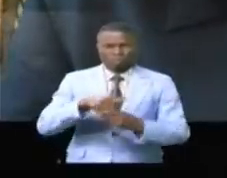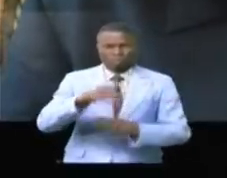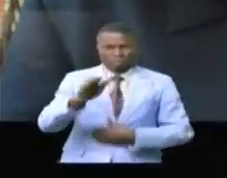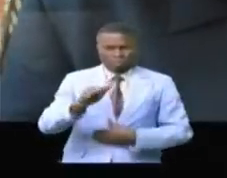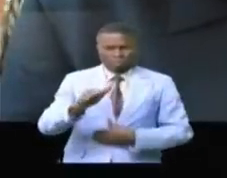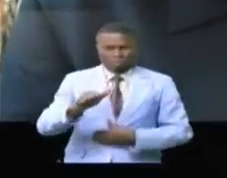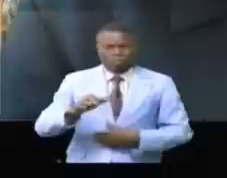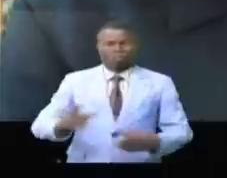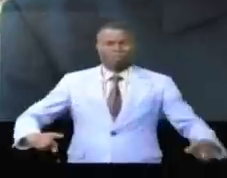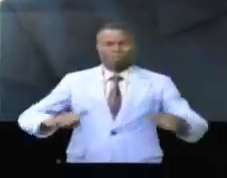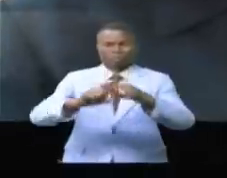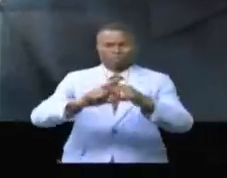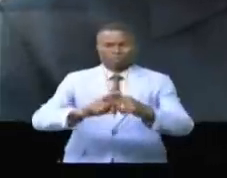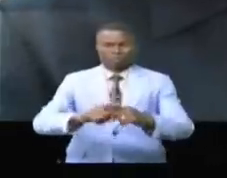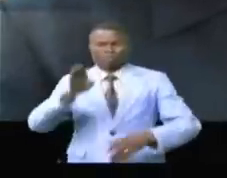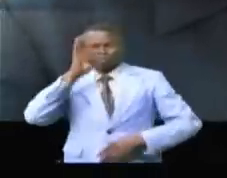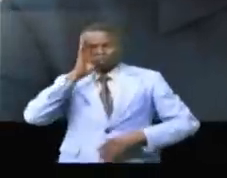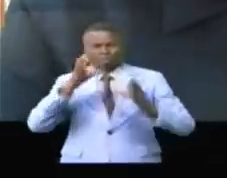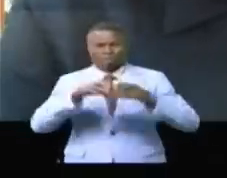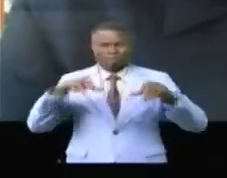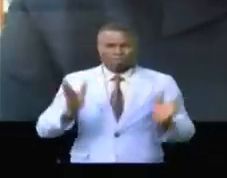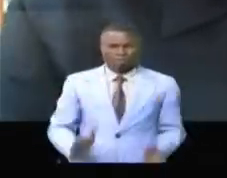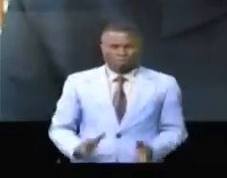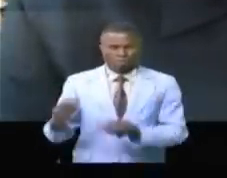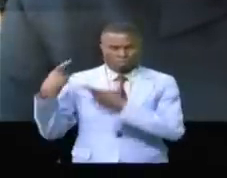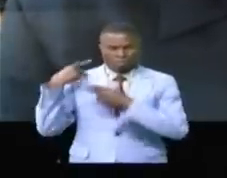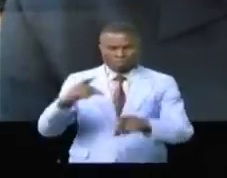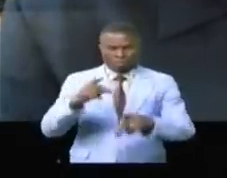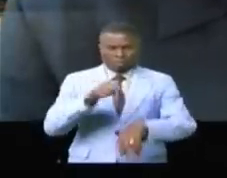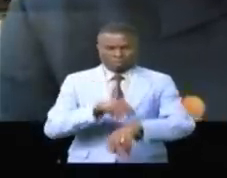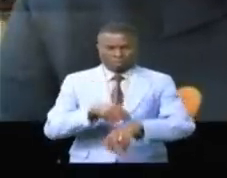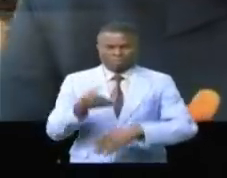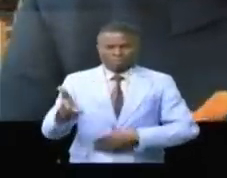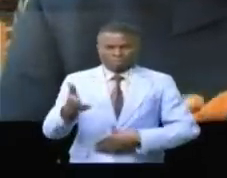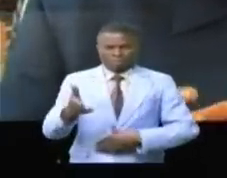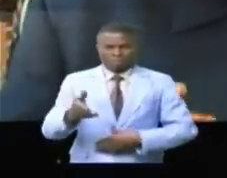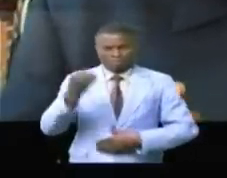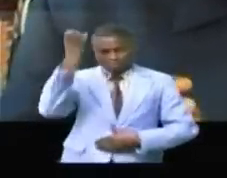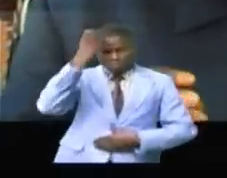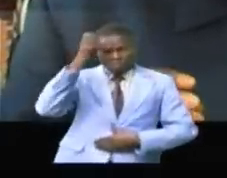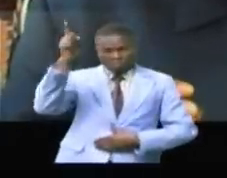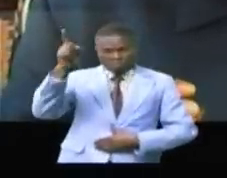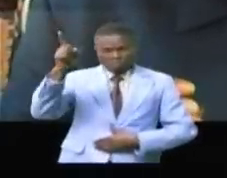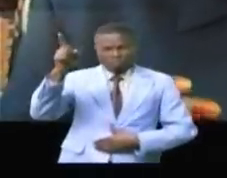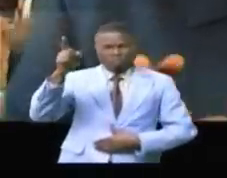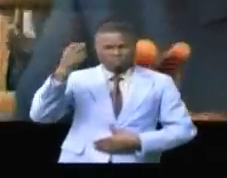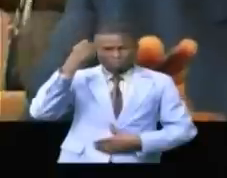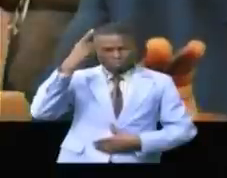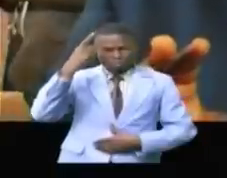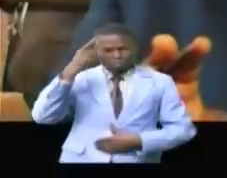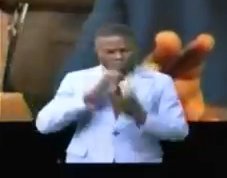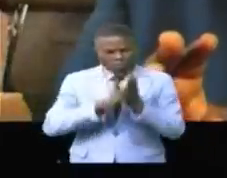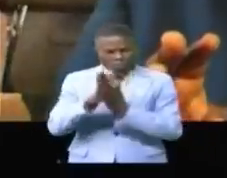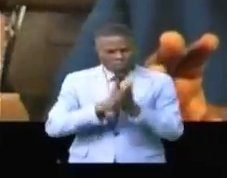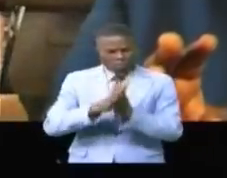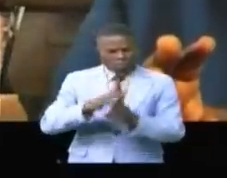le conflit belgo-congolais. C'est à partir de ce moment-là que les Occidentaux ont commencé à avoir un œil